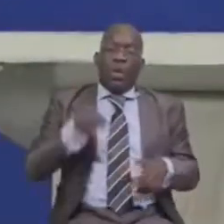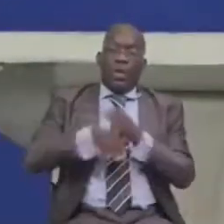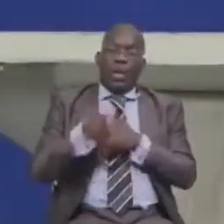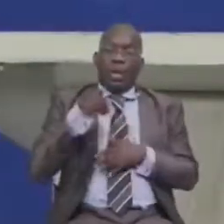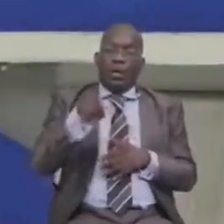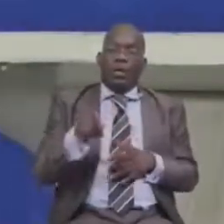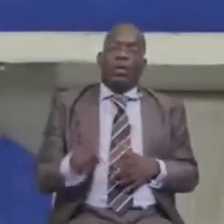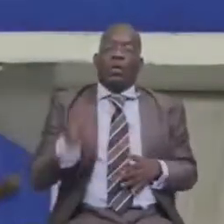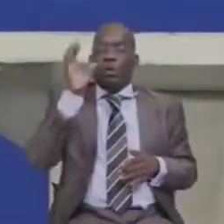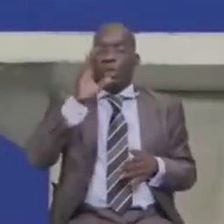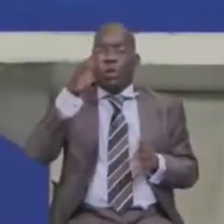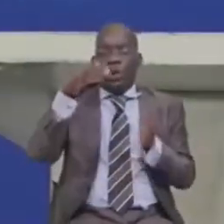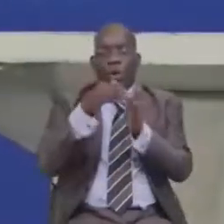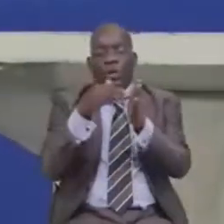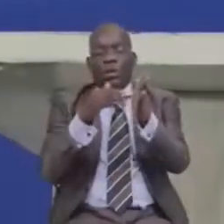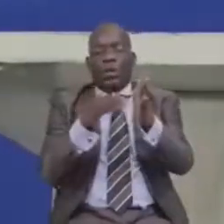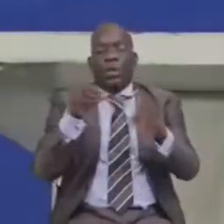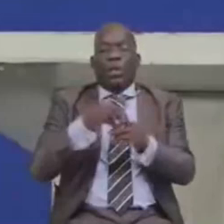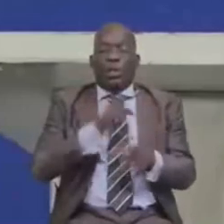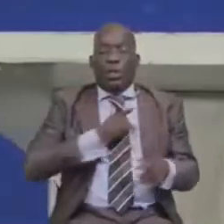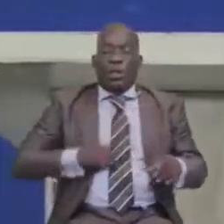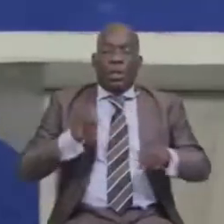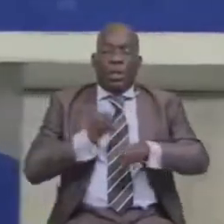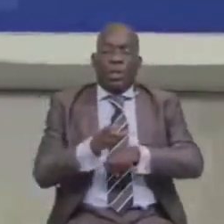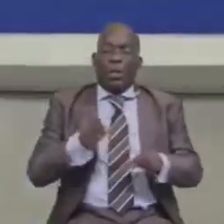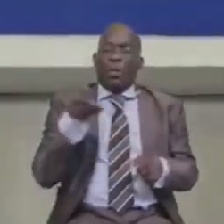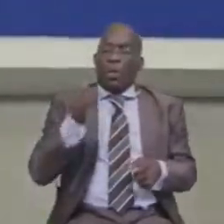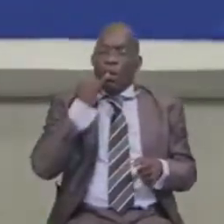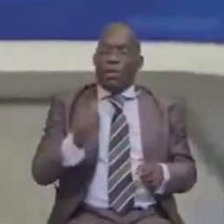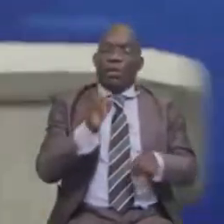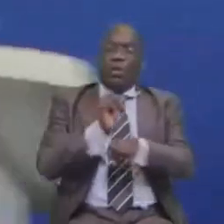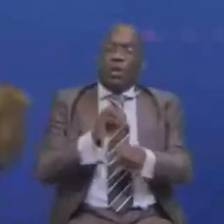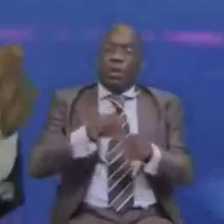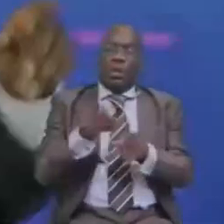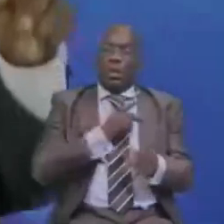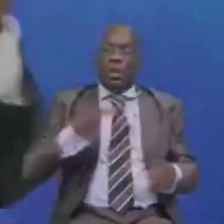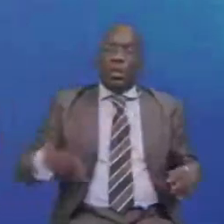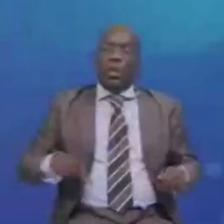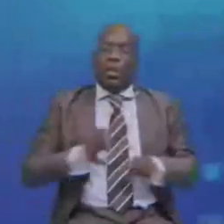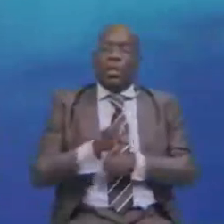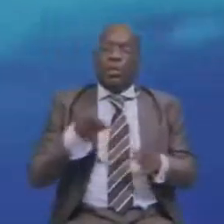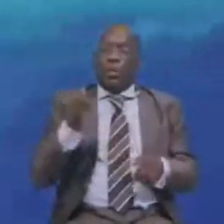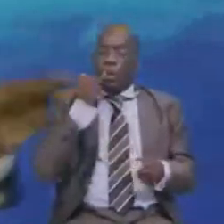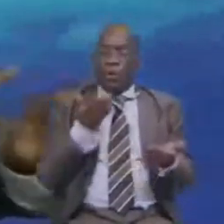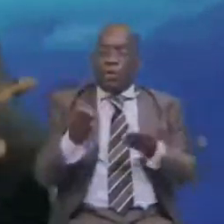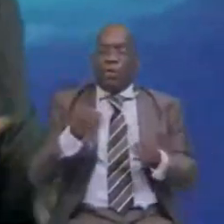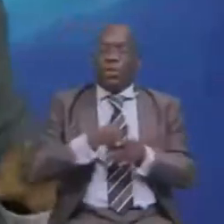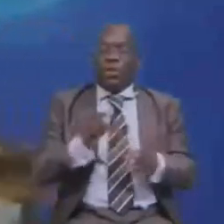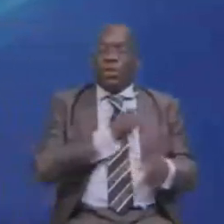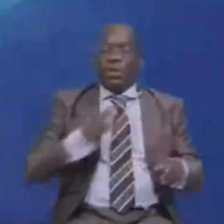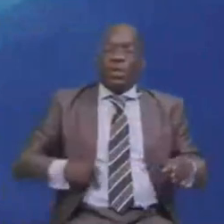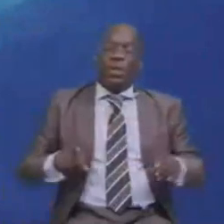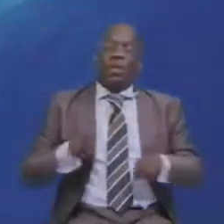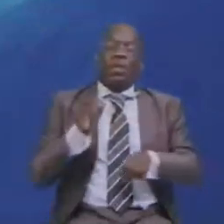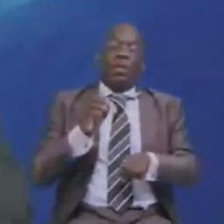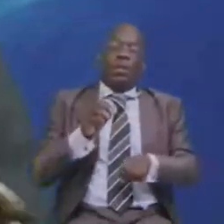le royaume. Il y a le service dans le royaume. Il y a du travail dans le royaume. Et vous cherchez premièrement.